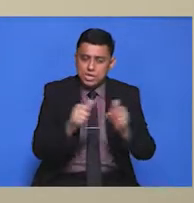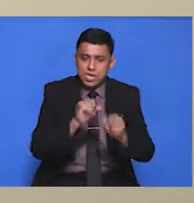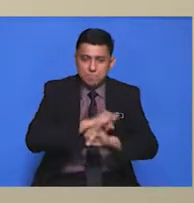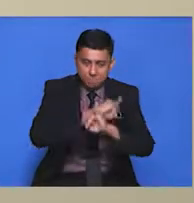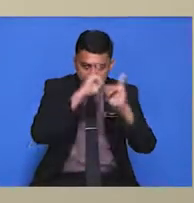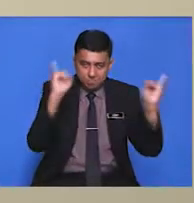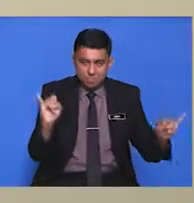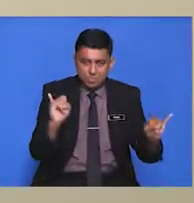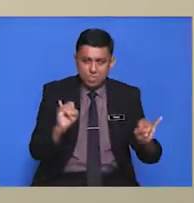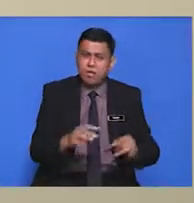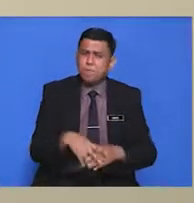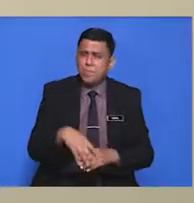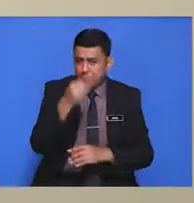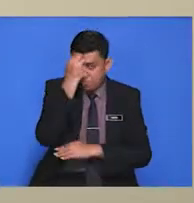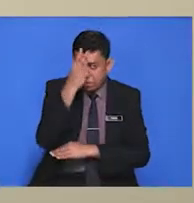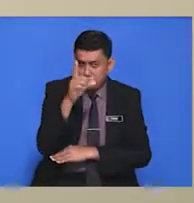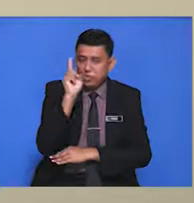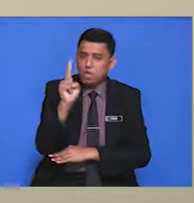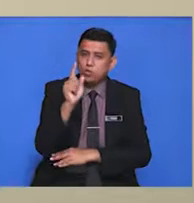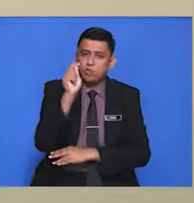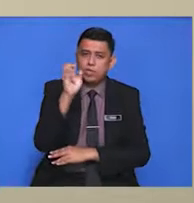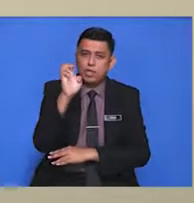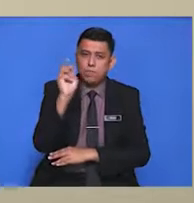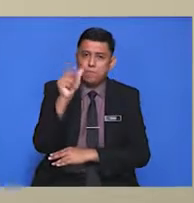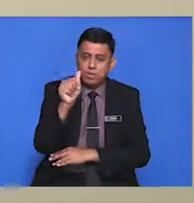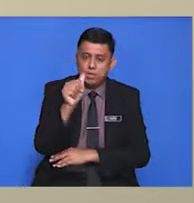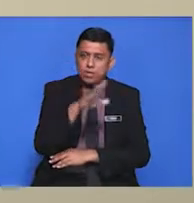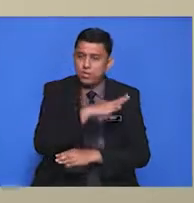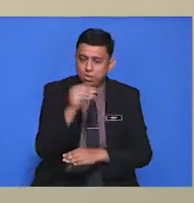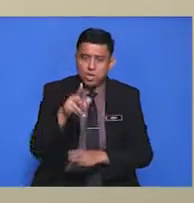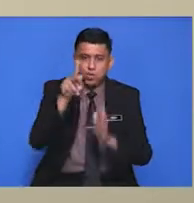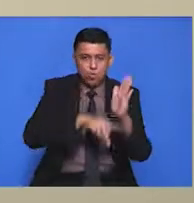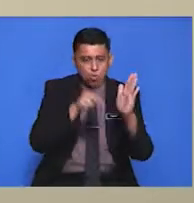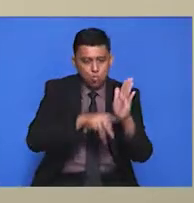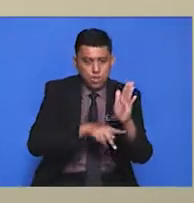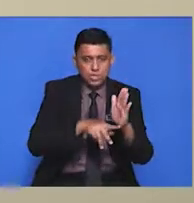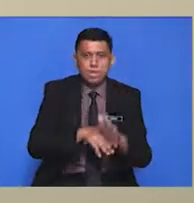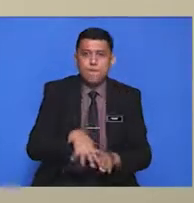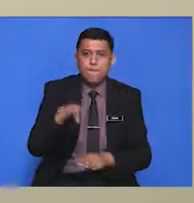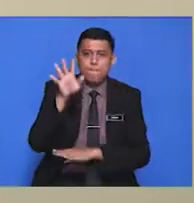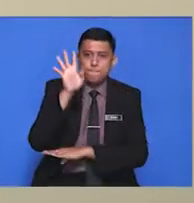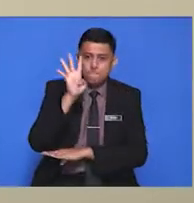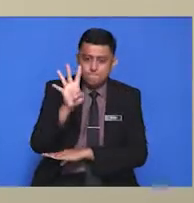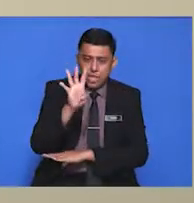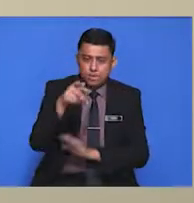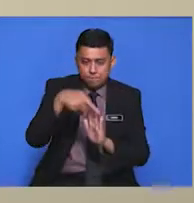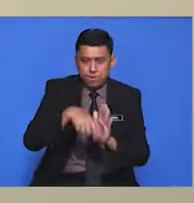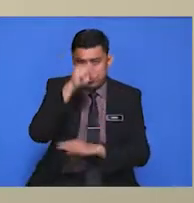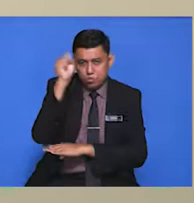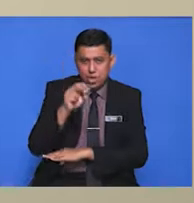murid dapat menyatakan satu tema dan sekurang-kurangnya 4 persoalan yang terdapat dalam